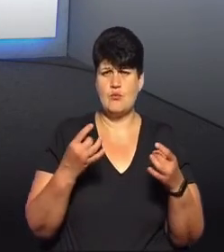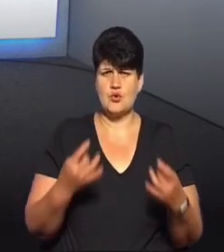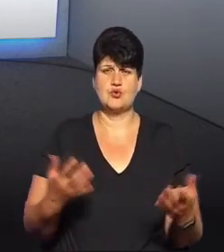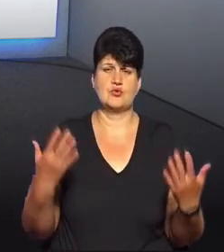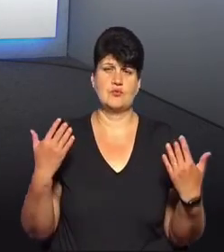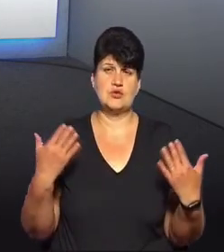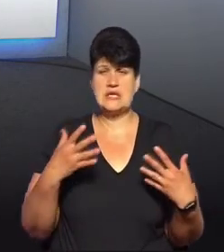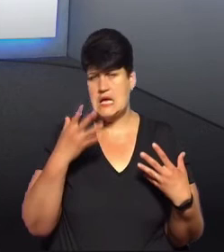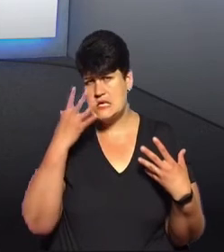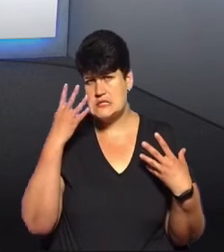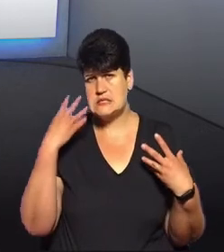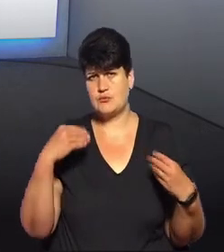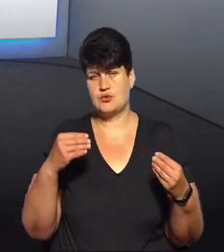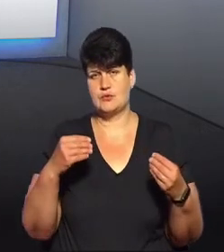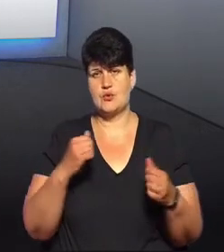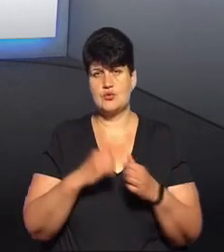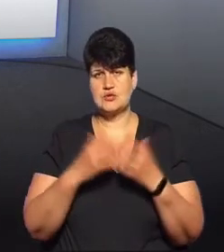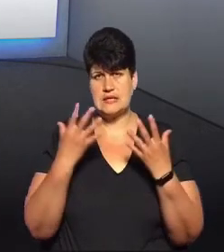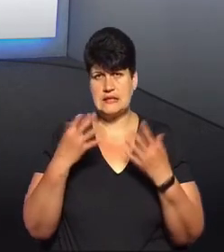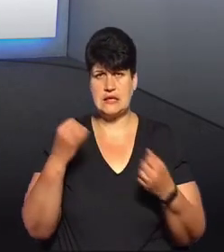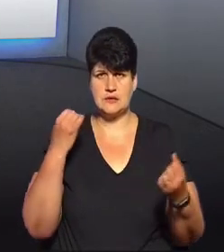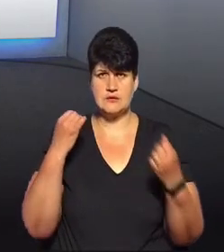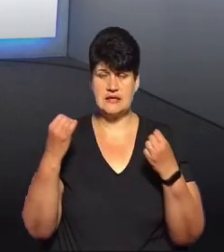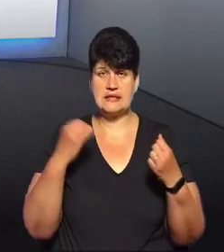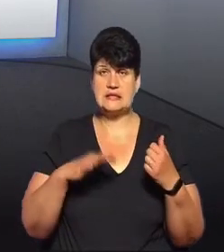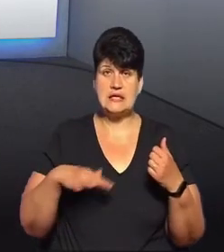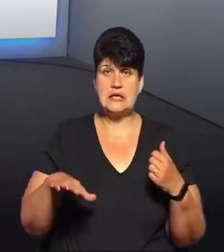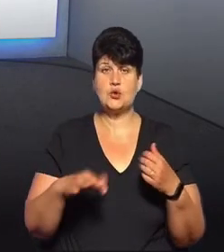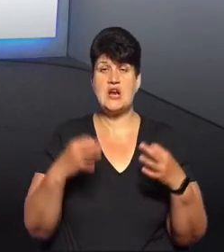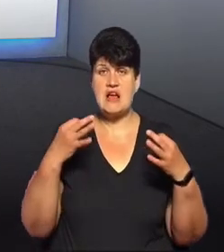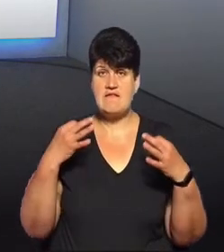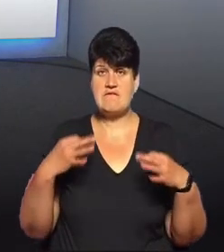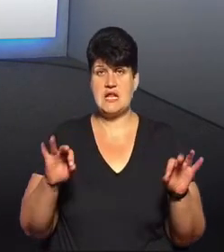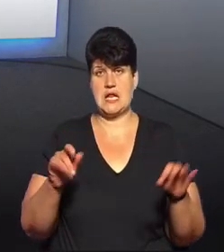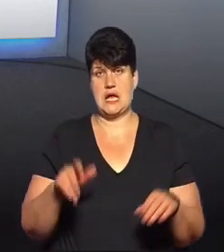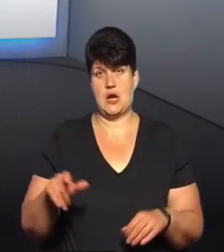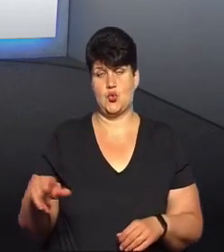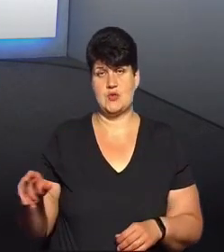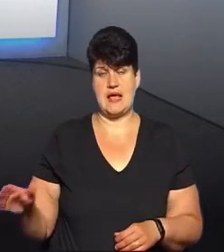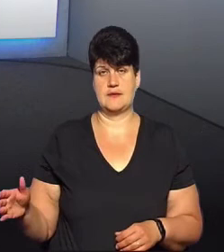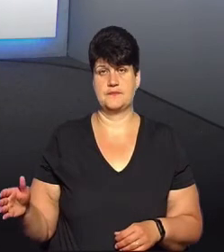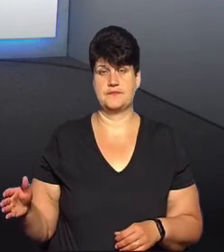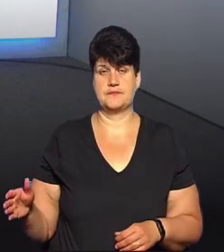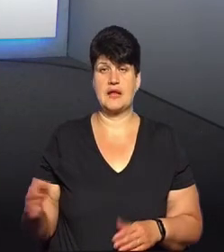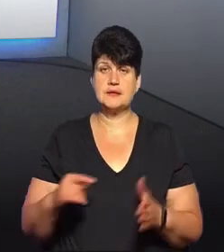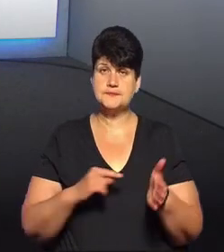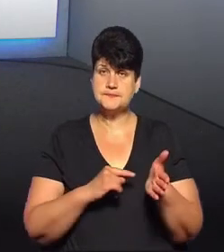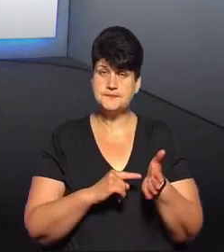якісь щоденні свої турботи. Територія вільних людей. Територія вільних людей. Якщо ми так підведемо зараз лінію, то